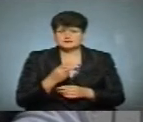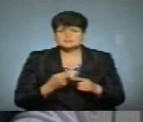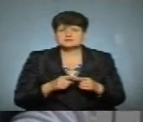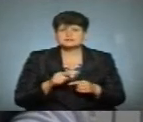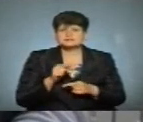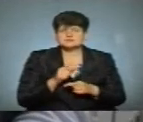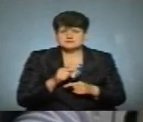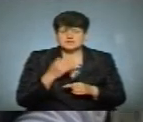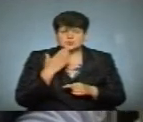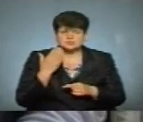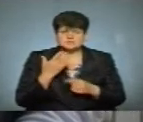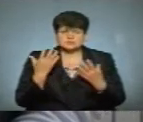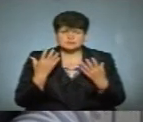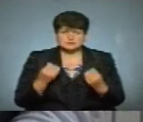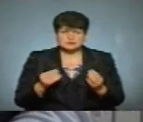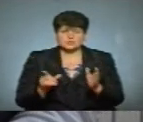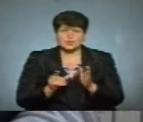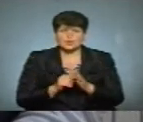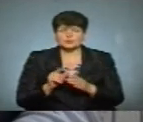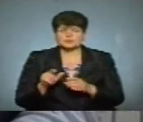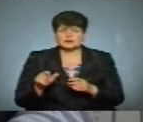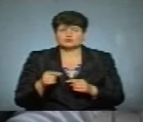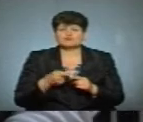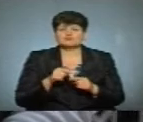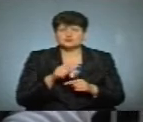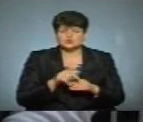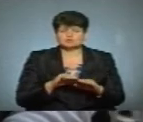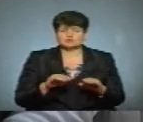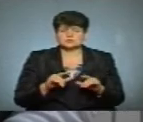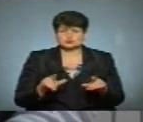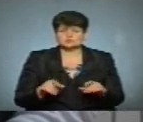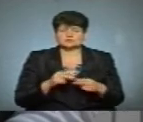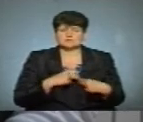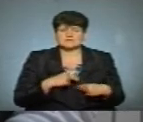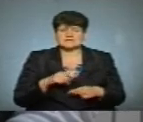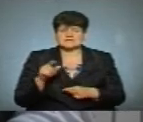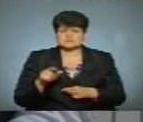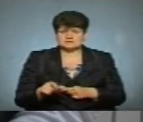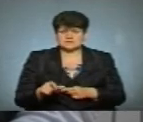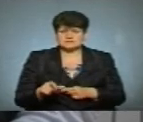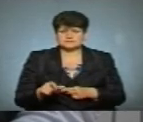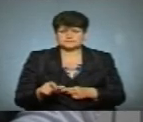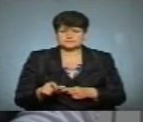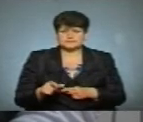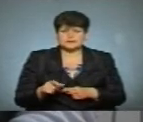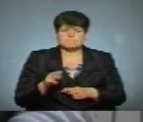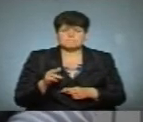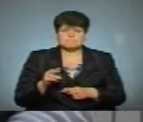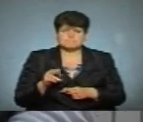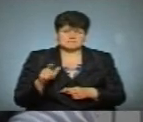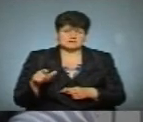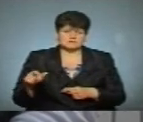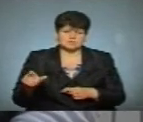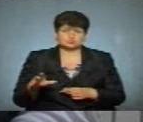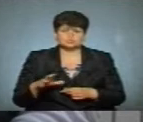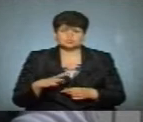що останній день контакту в цьому садочку працівниці з рештою персоналу